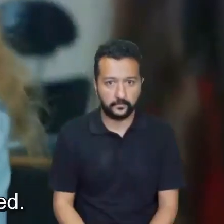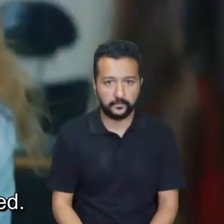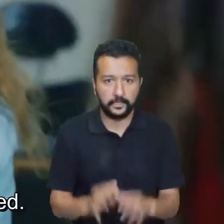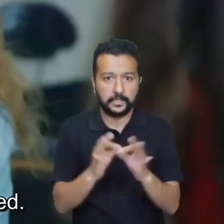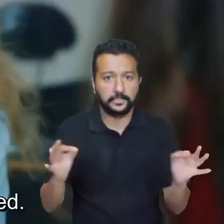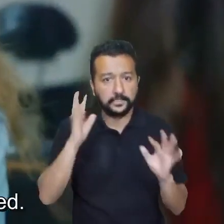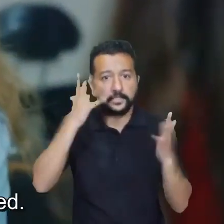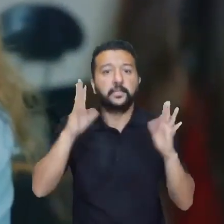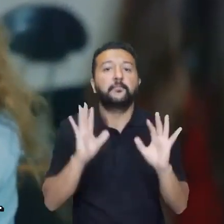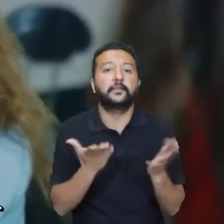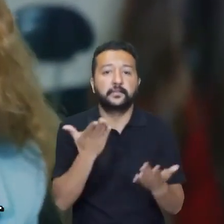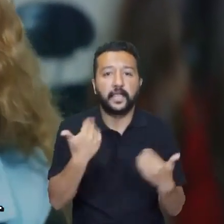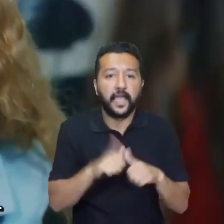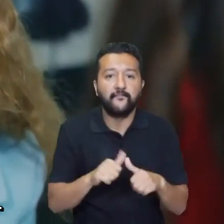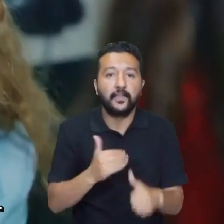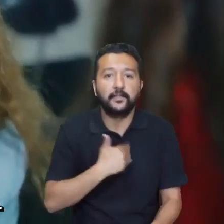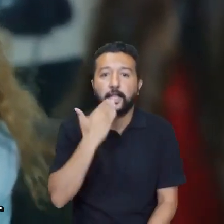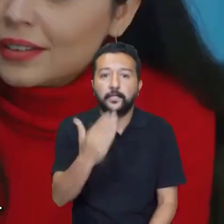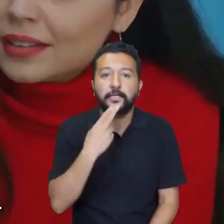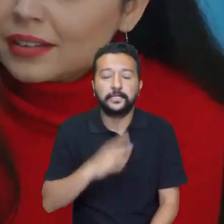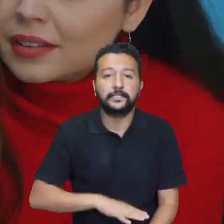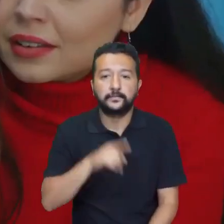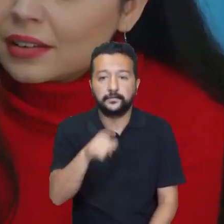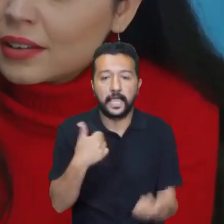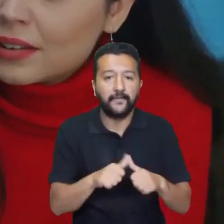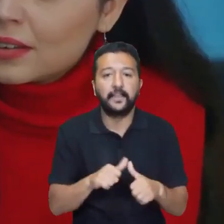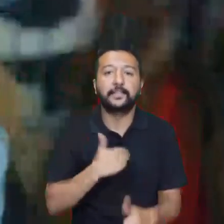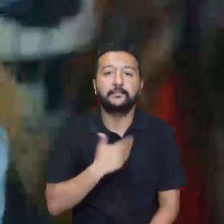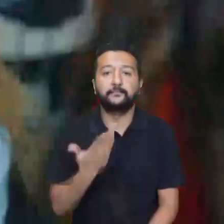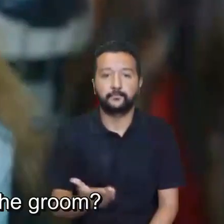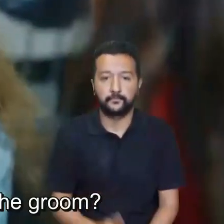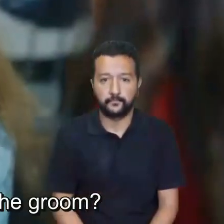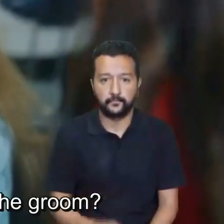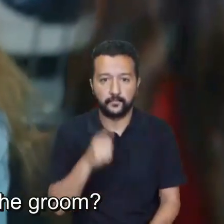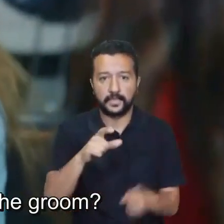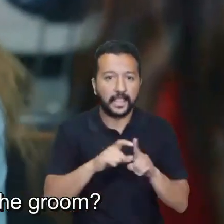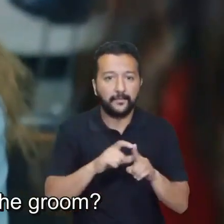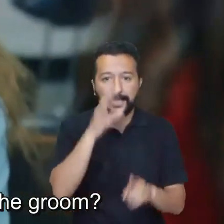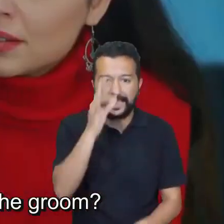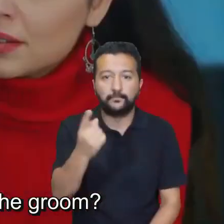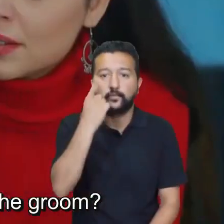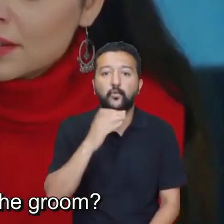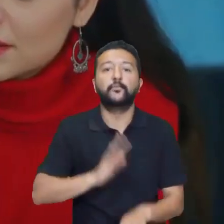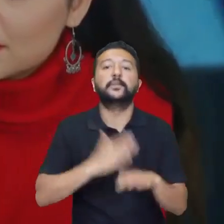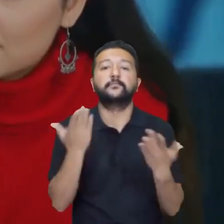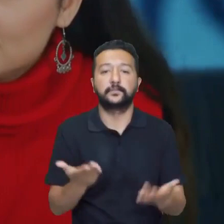Duyuyorum. Hiç şaşırmadın. Evlendim diyorum kızım. Evlendim. Damat kim diye sormayacak